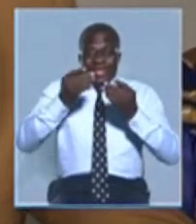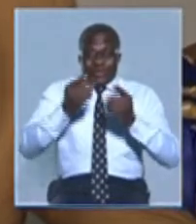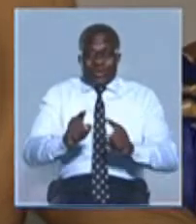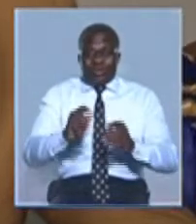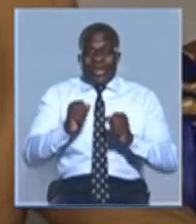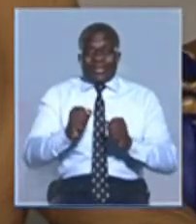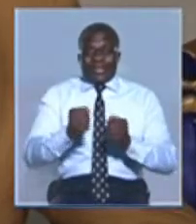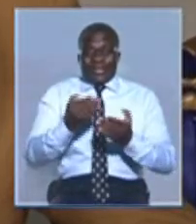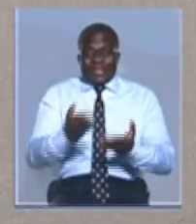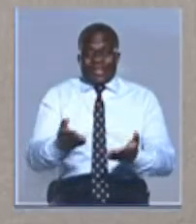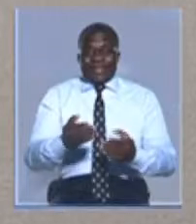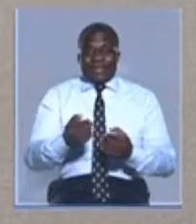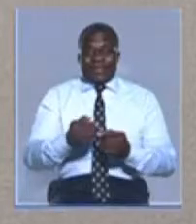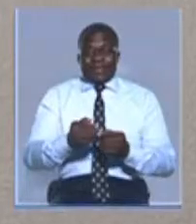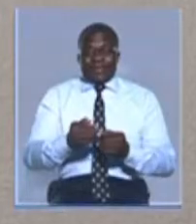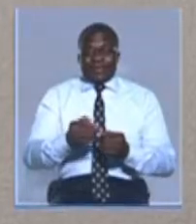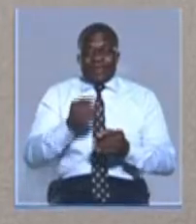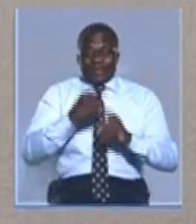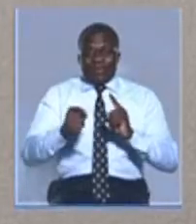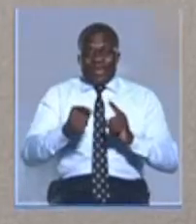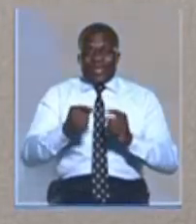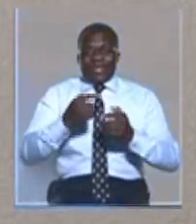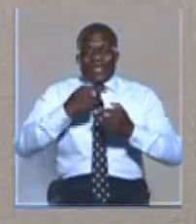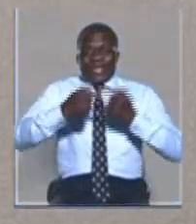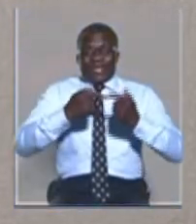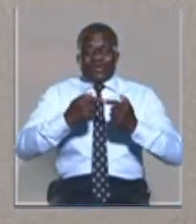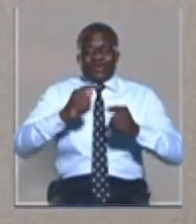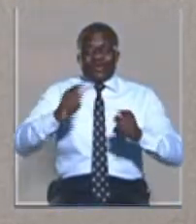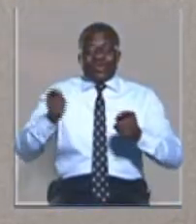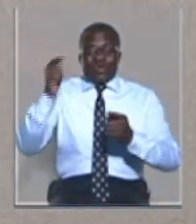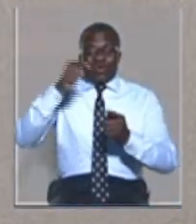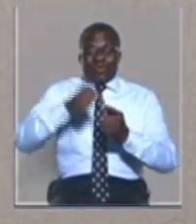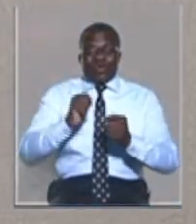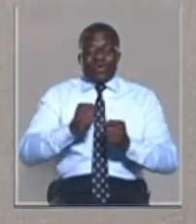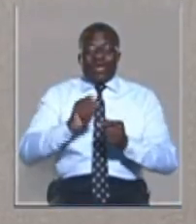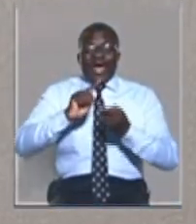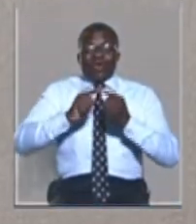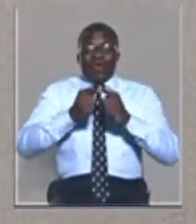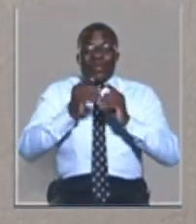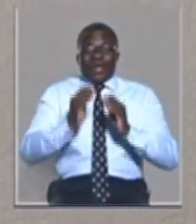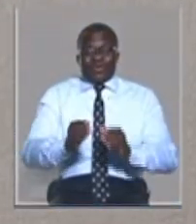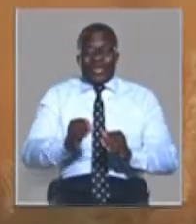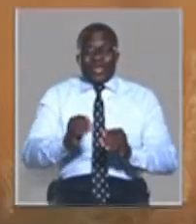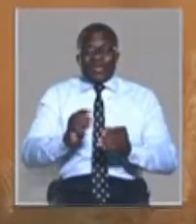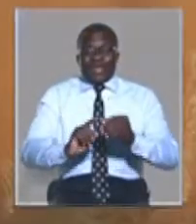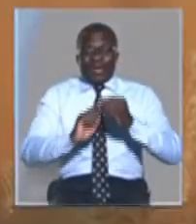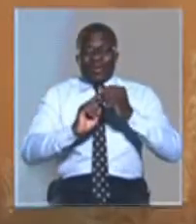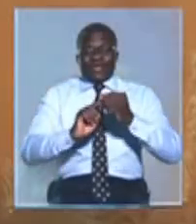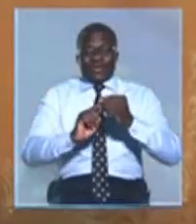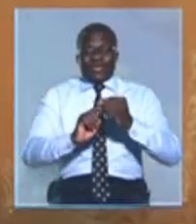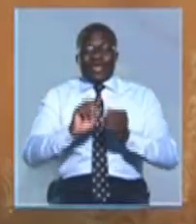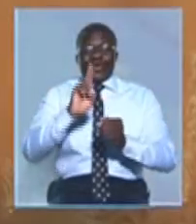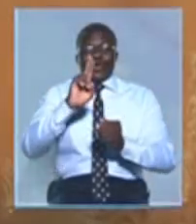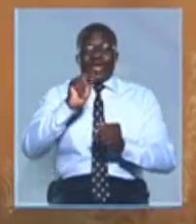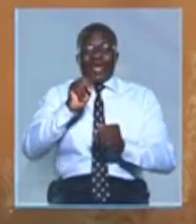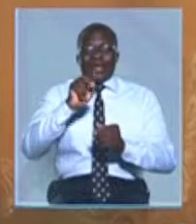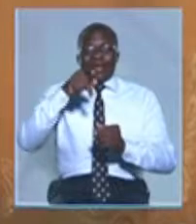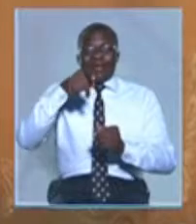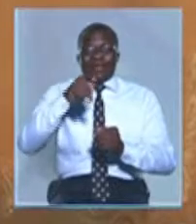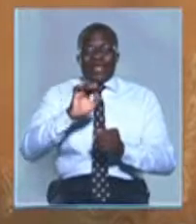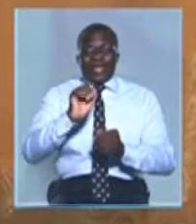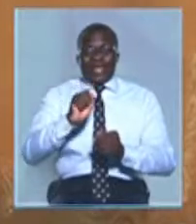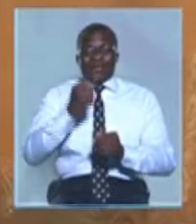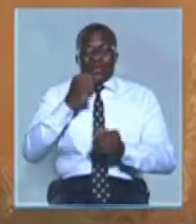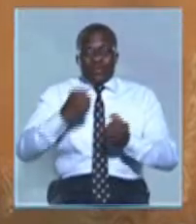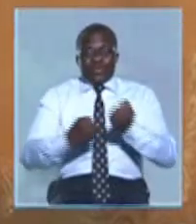ordinaire élective ait lieu. Mes gratitudes vont à nos partenaires et en particulier UNFPA pour